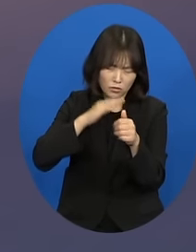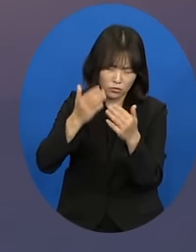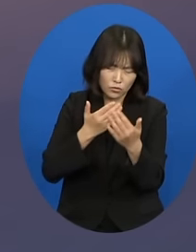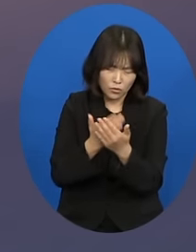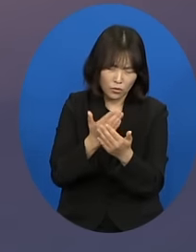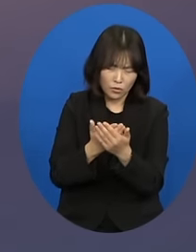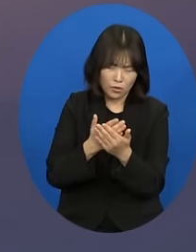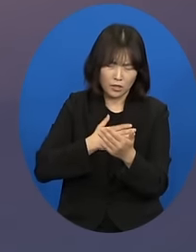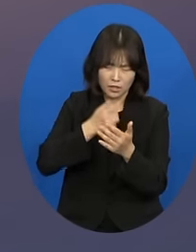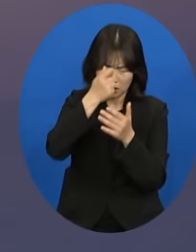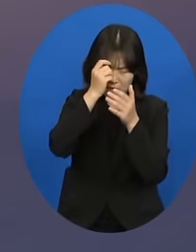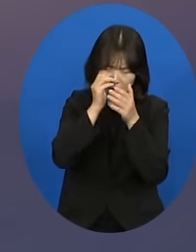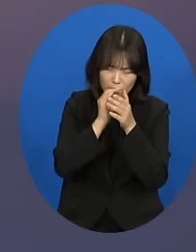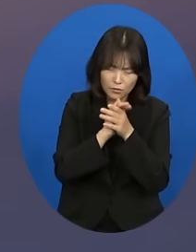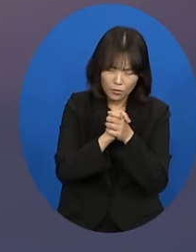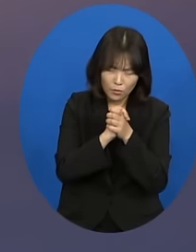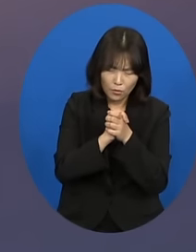간구에